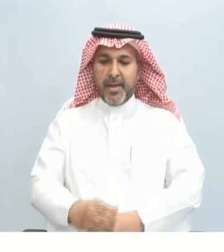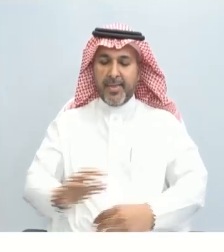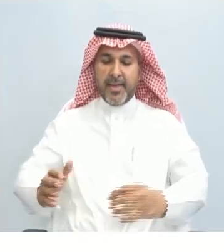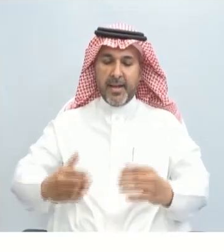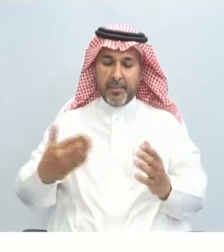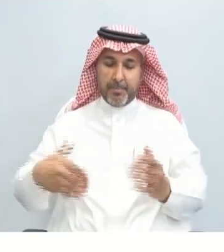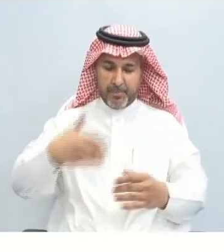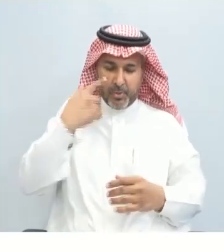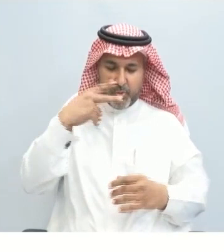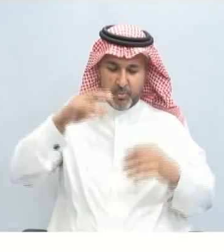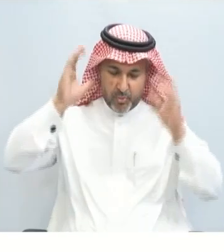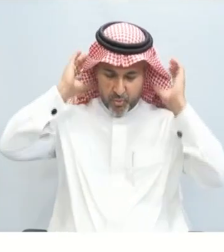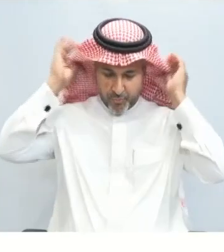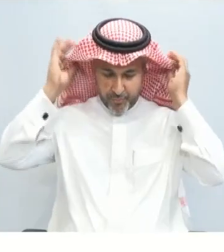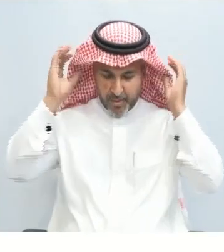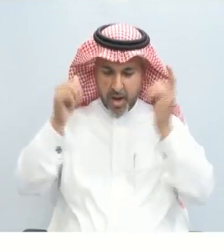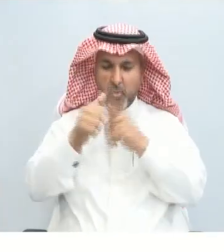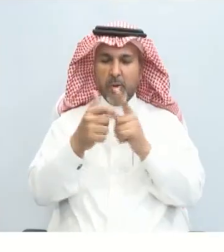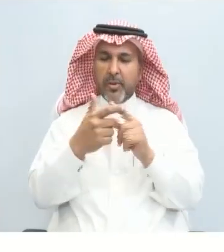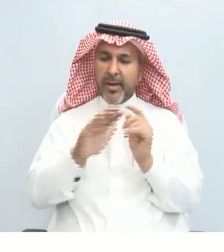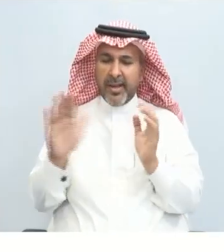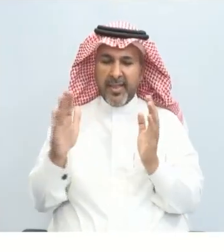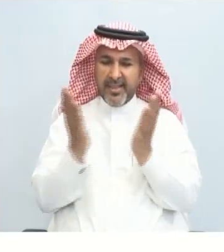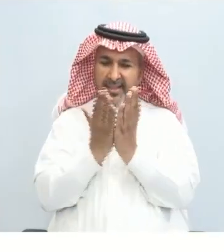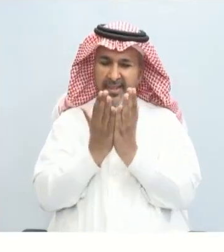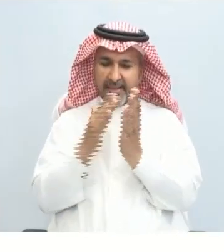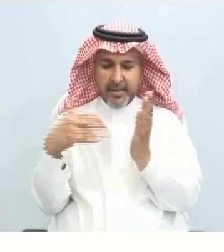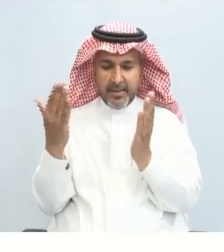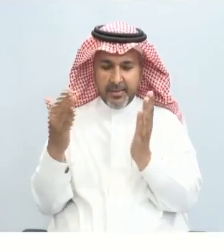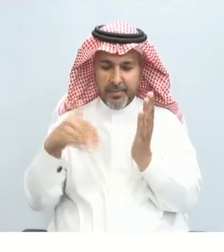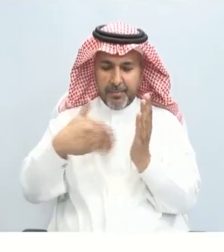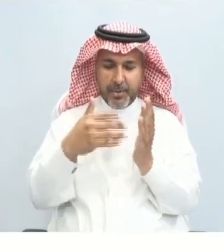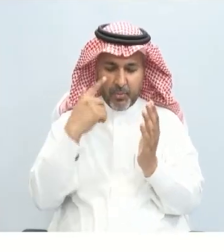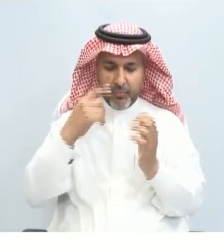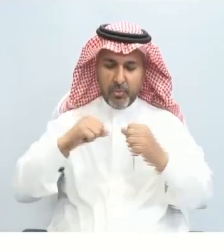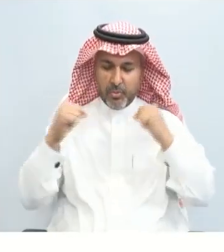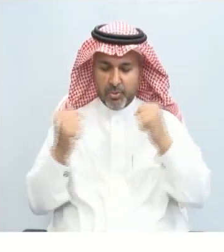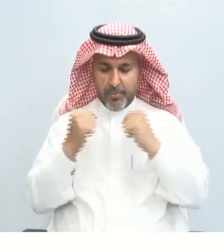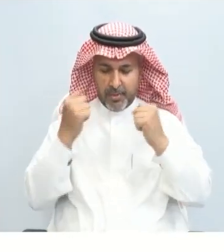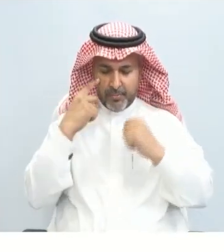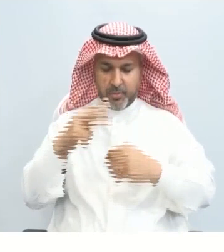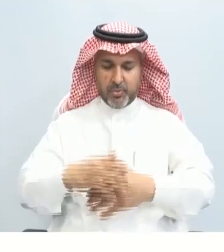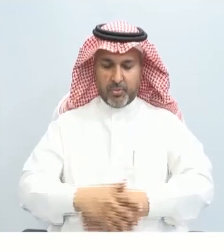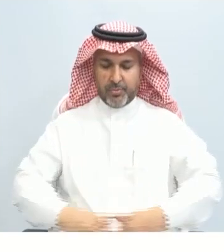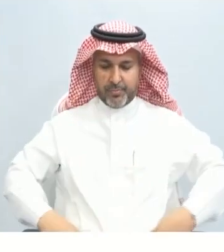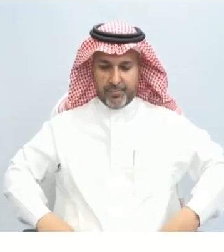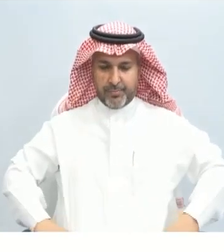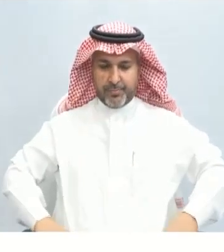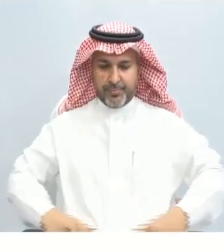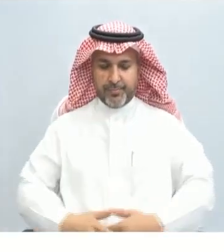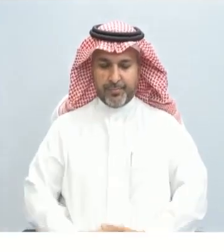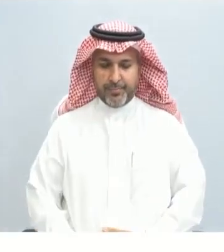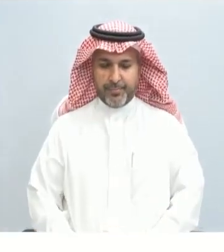ايها الاخوه الكرام انتهينا من الفقرتين الاولتين في هذا الدرس ان شاء الله نترك بقيه الفقرات المتعلقه بالمت باينا